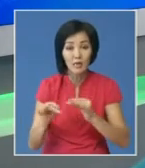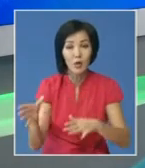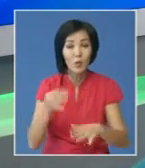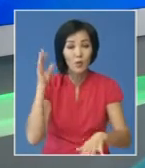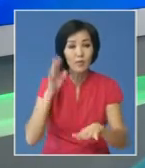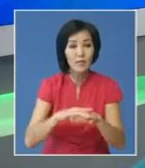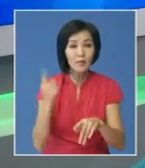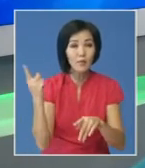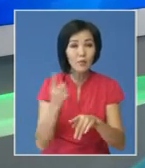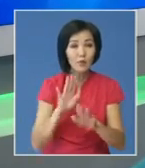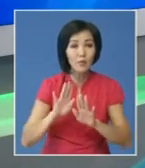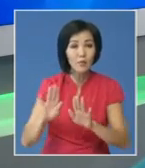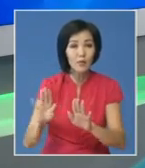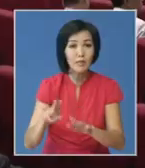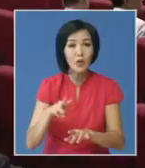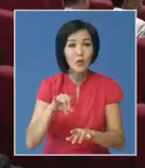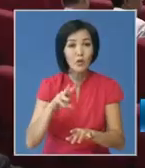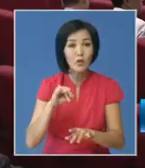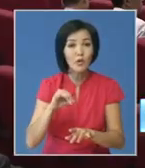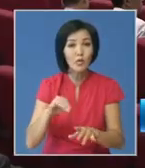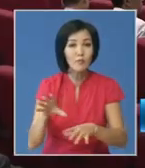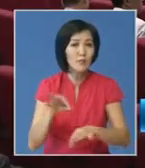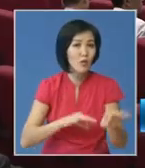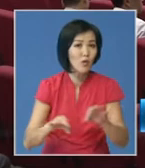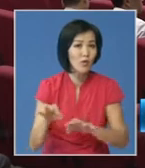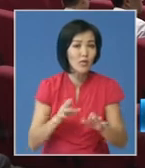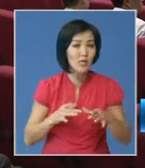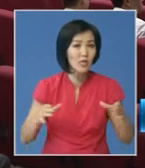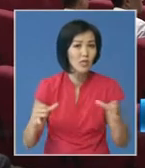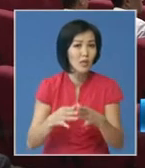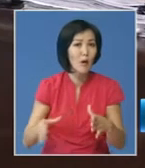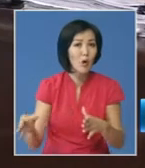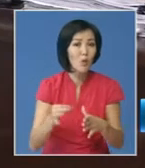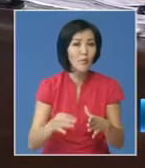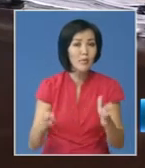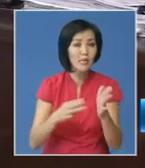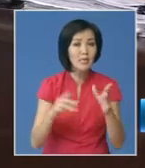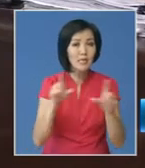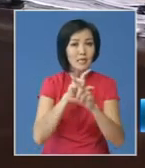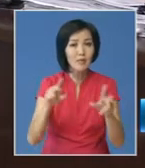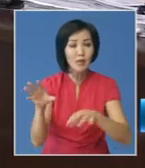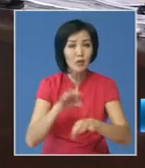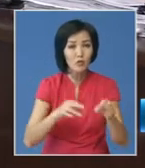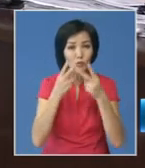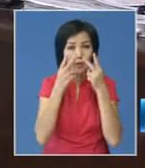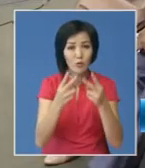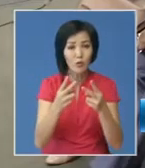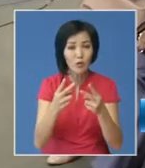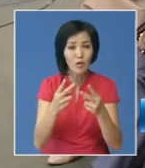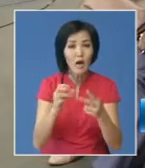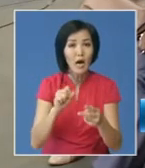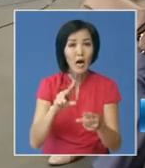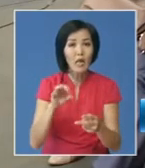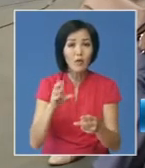әкімінің бірінші орынбасары Ләззат Тұрлашев сәулетшілерді жинап, облыста салынып жатқан 8 ғимараттың жоспарын көрді. Солардың алғашқысы